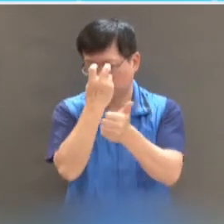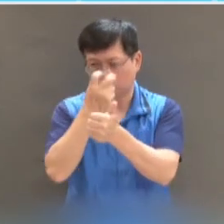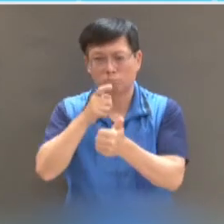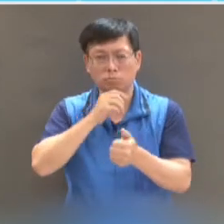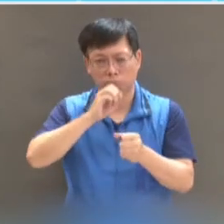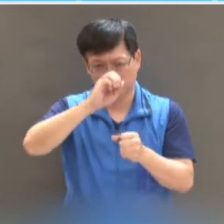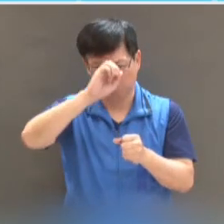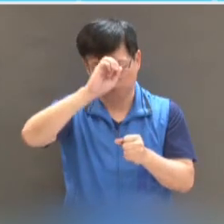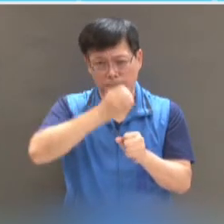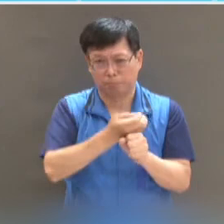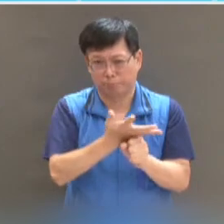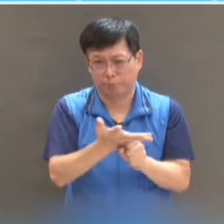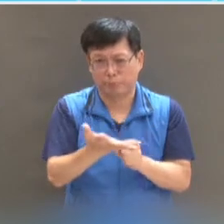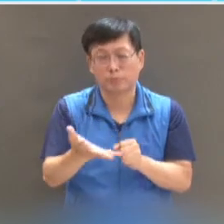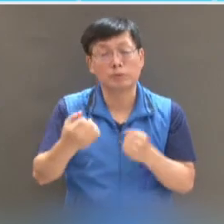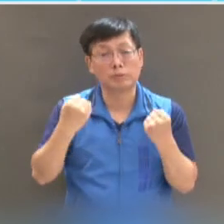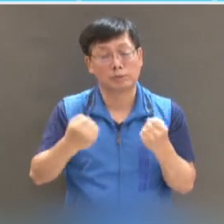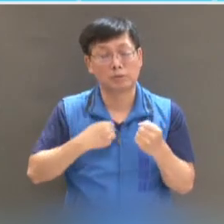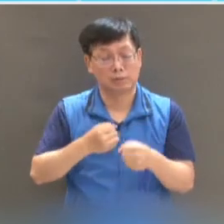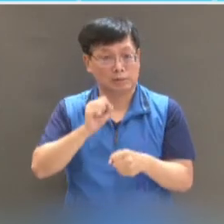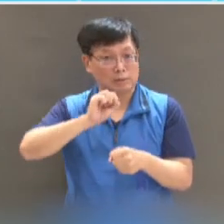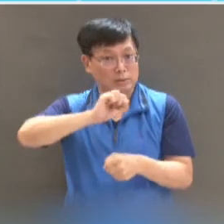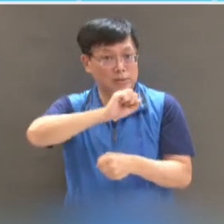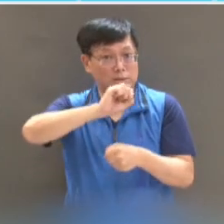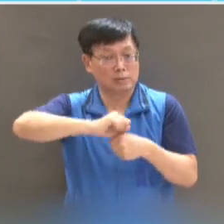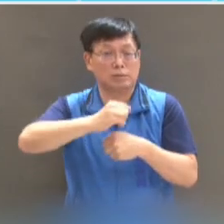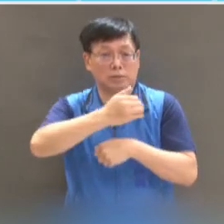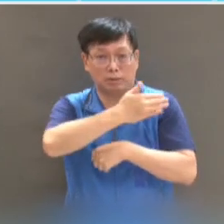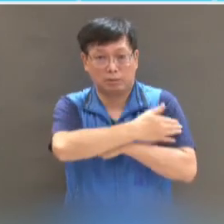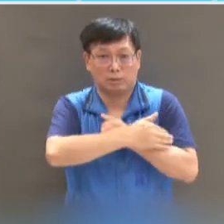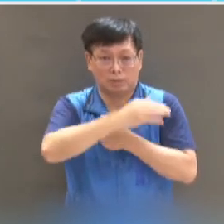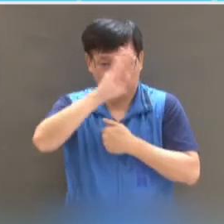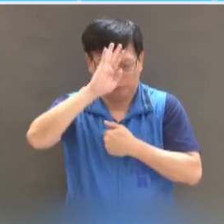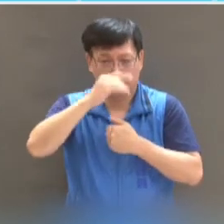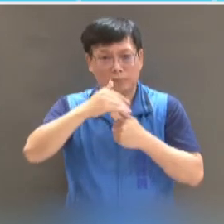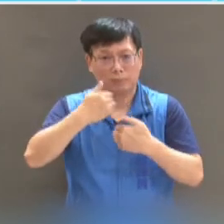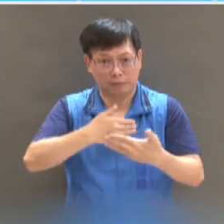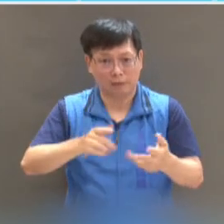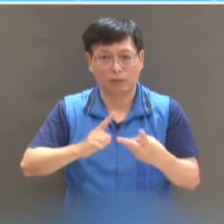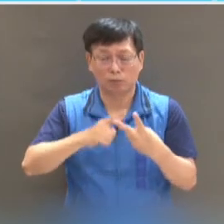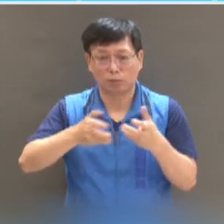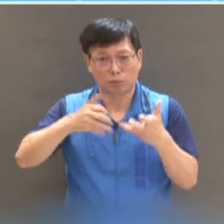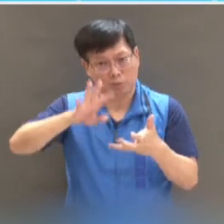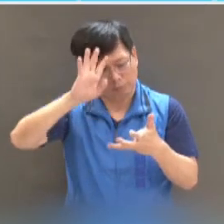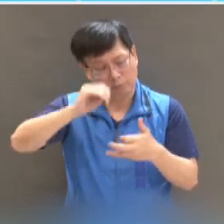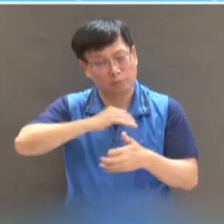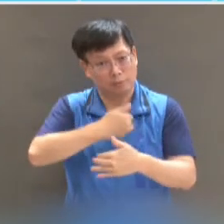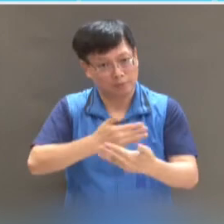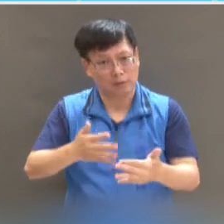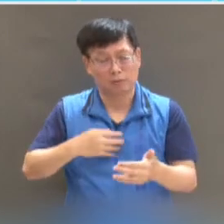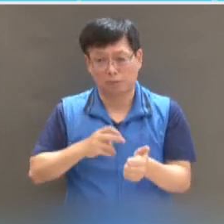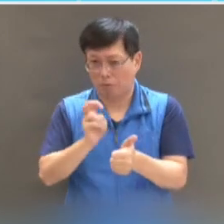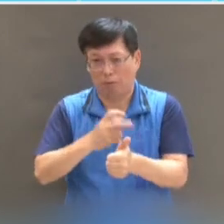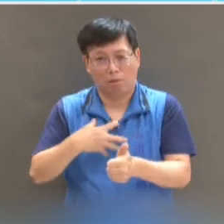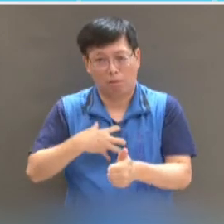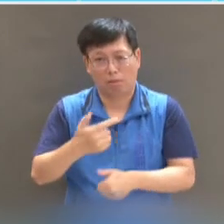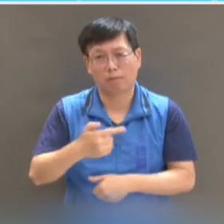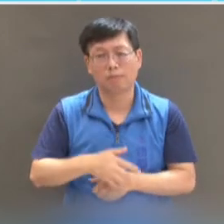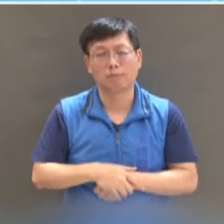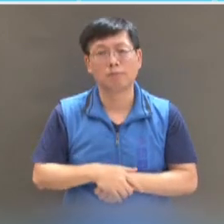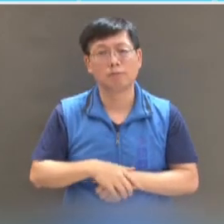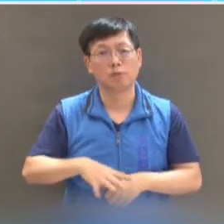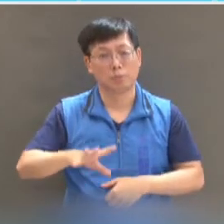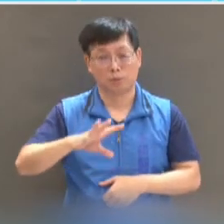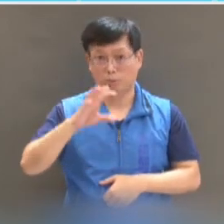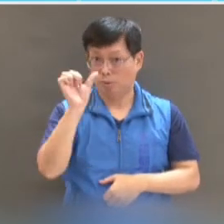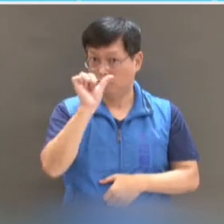COVID-19 在加护病房、在重症病房照顾的这些最辛苦的医务同仁。我们有5家